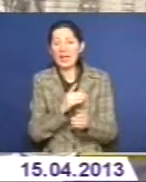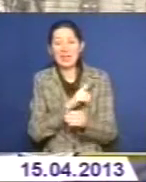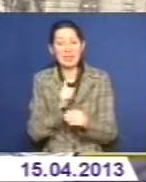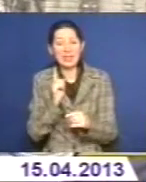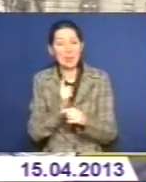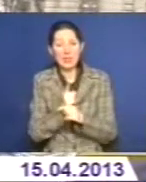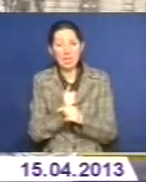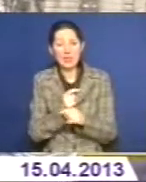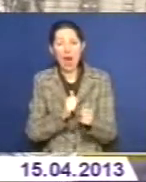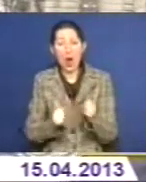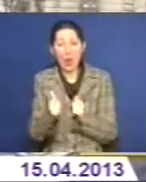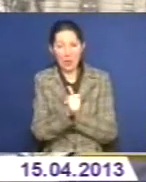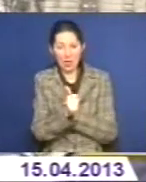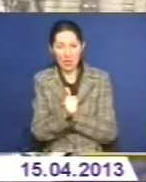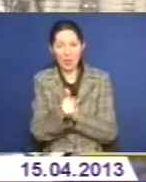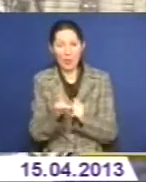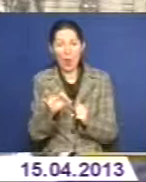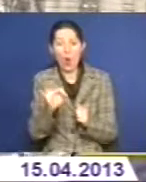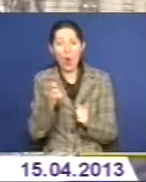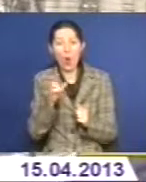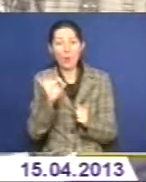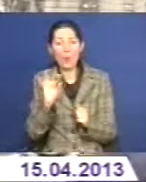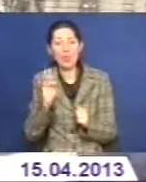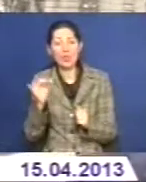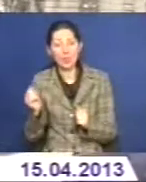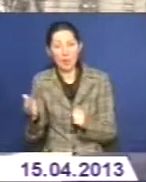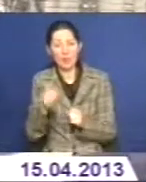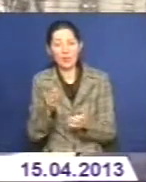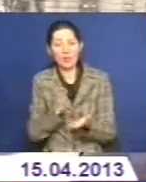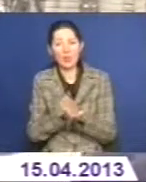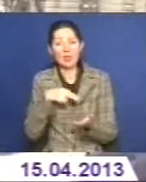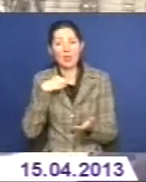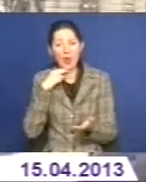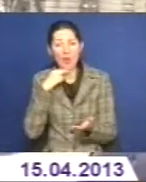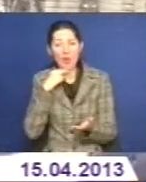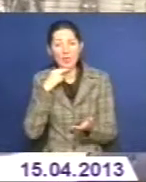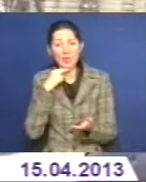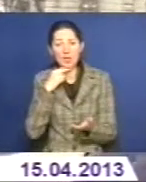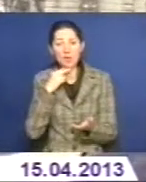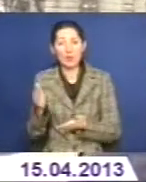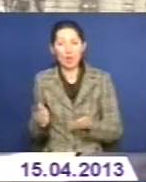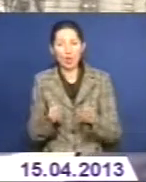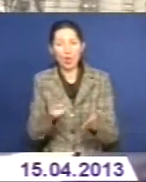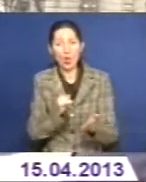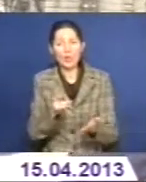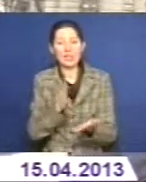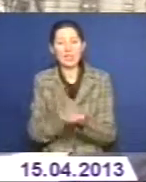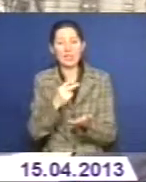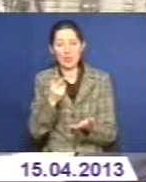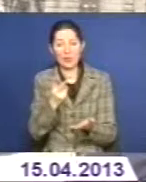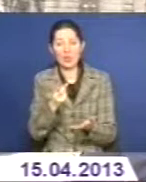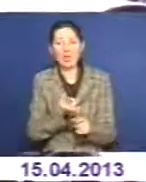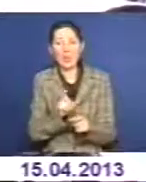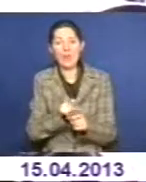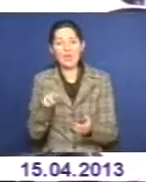дозволяє обгін здійснювати по обочині. Не дозволяється. Мається на увазі дорогу, на якій є дві і більше смуги в